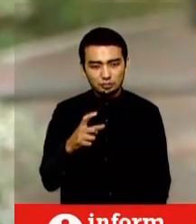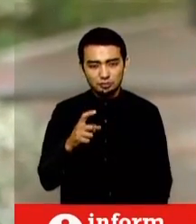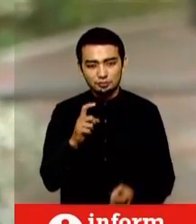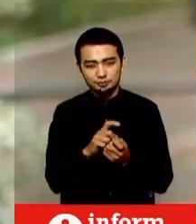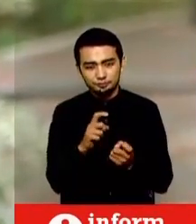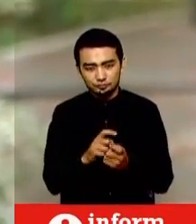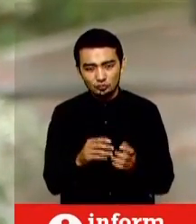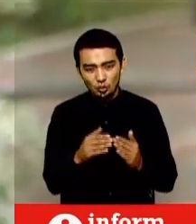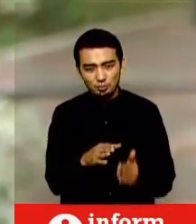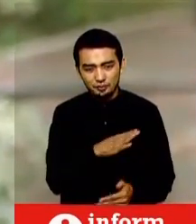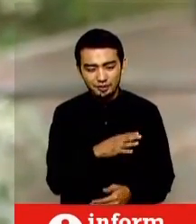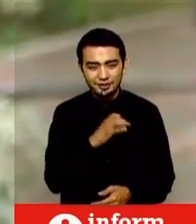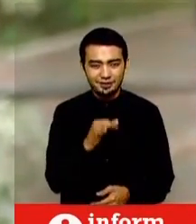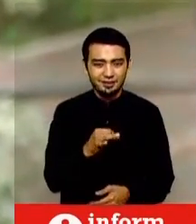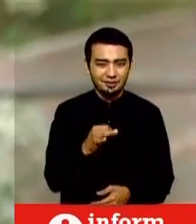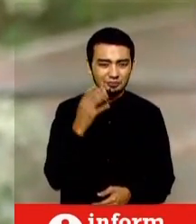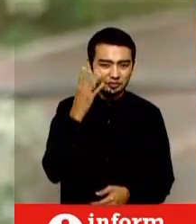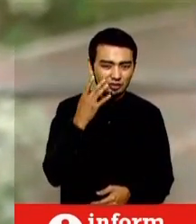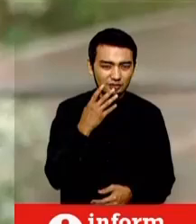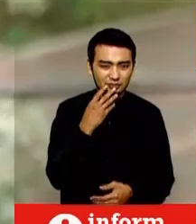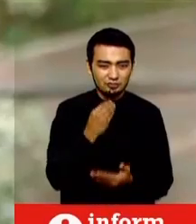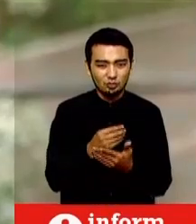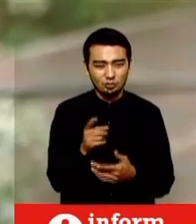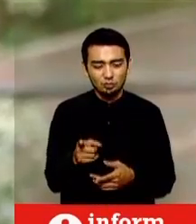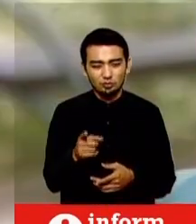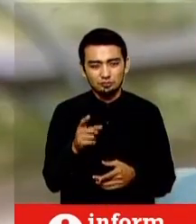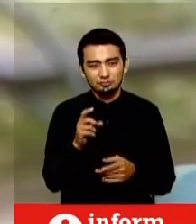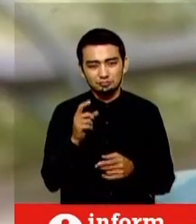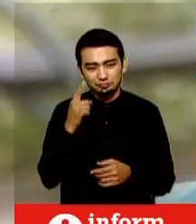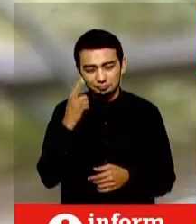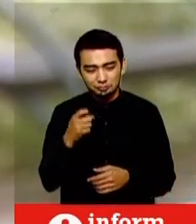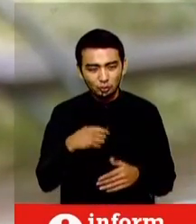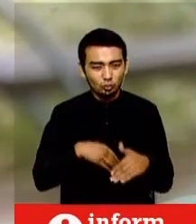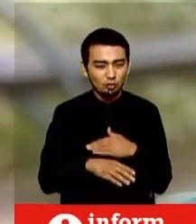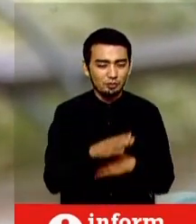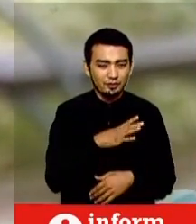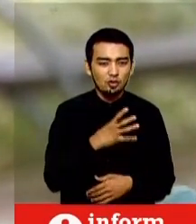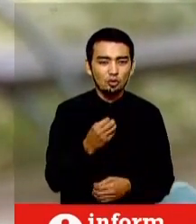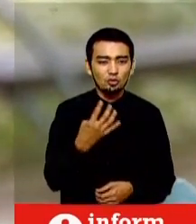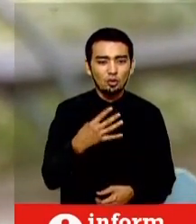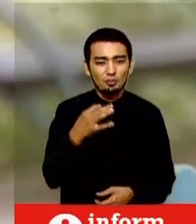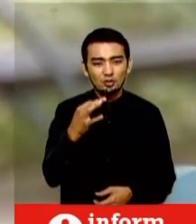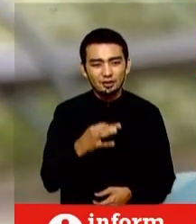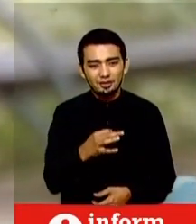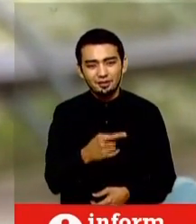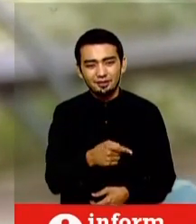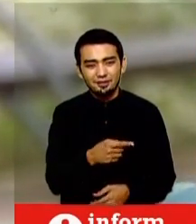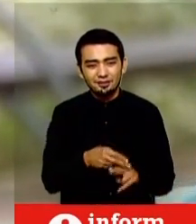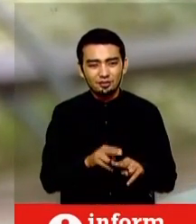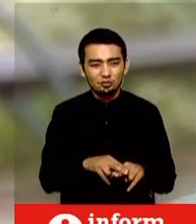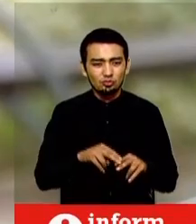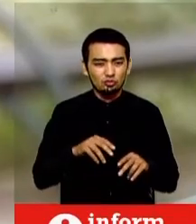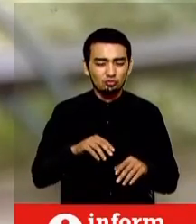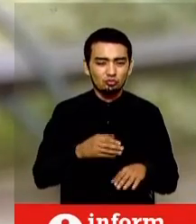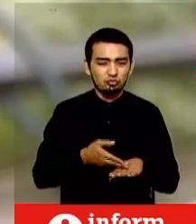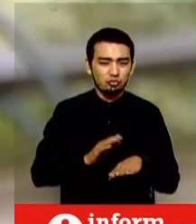ругаются дома и просто не считают нужным сообщить, куда они идут. Еще 40% я бы сказала, что это все-таки какие-то тяжелые